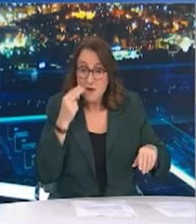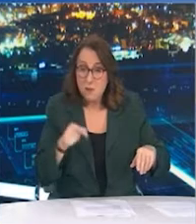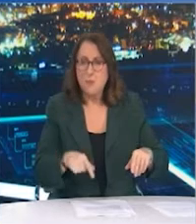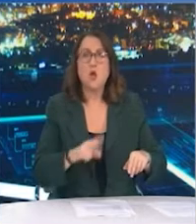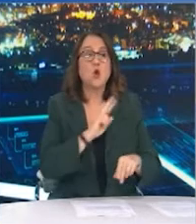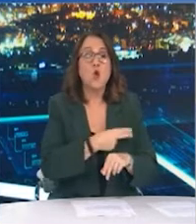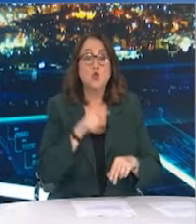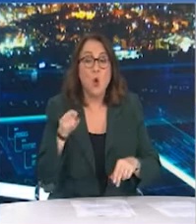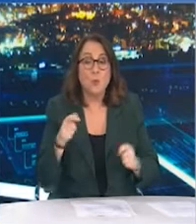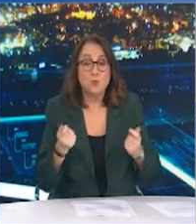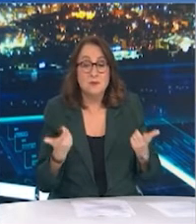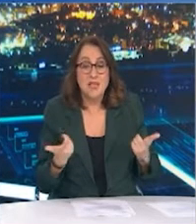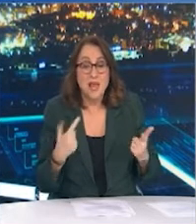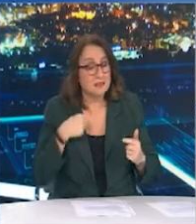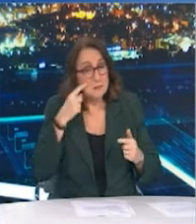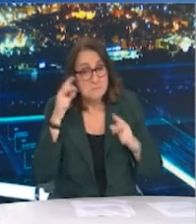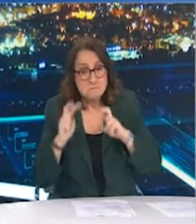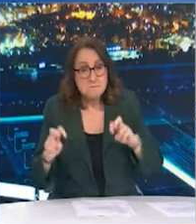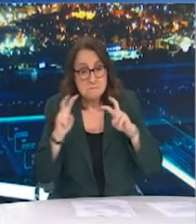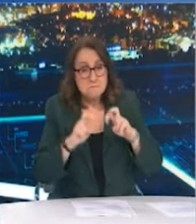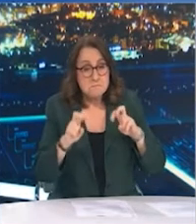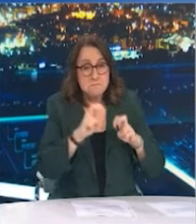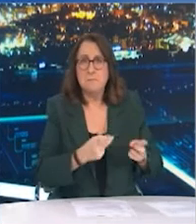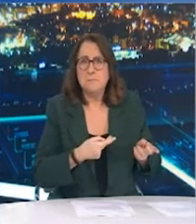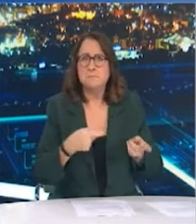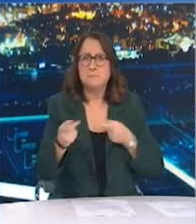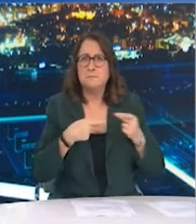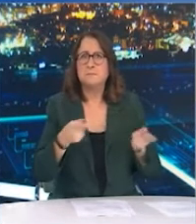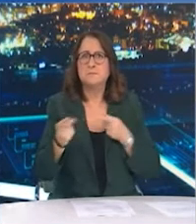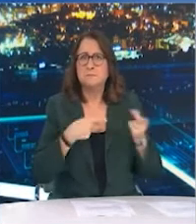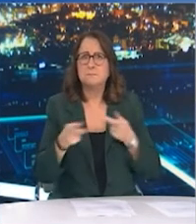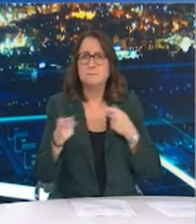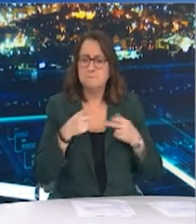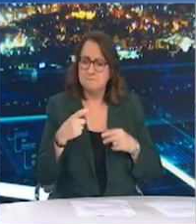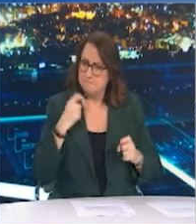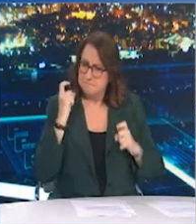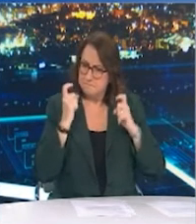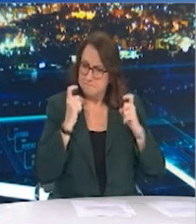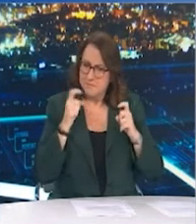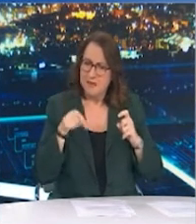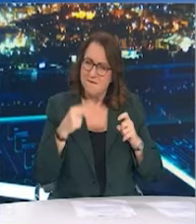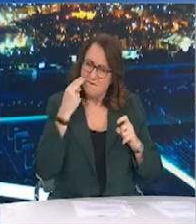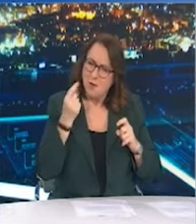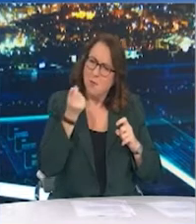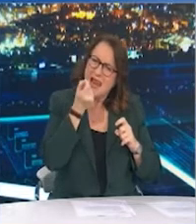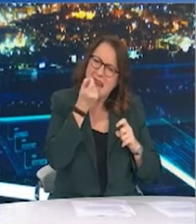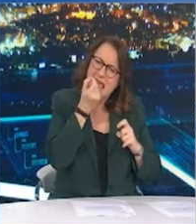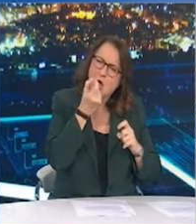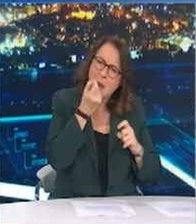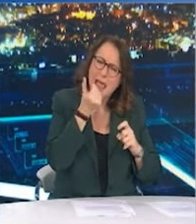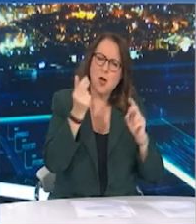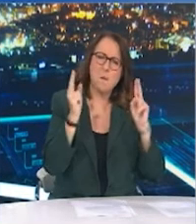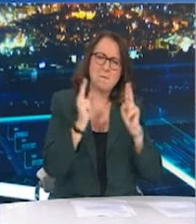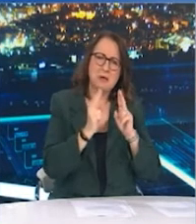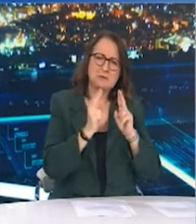εισαγωγές, ο αριθμός των διασωληνωμένων ασθενών και των νοσηλευόμενων, παρατηρούμε μια μικρή αλλά όχι σημαντική μείωση.